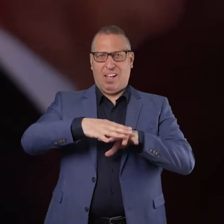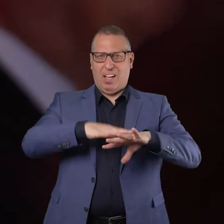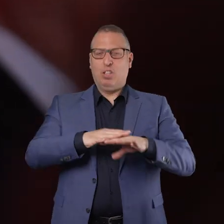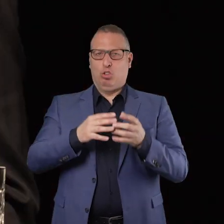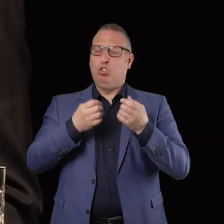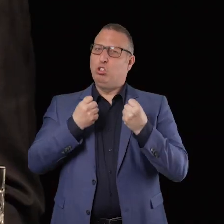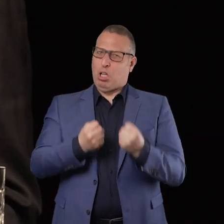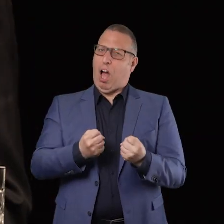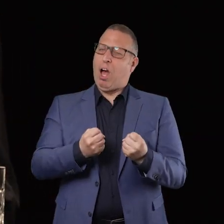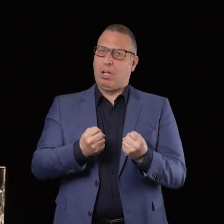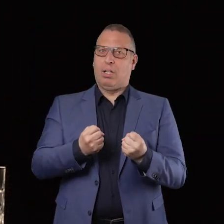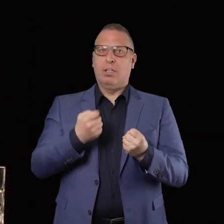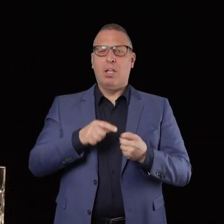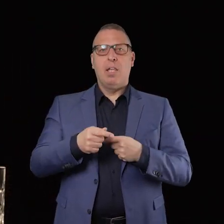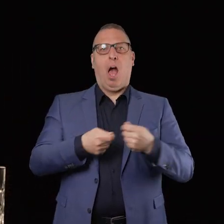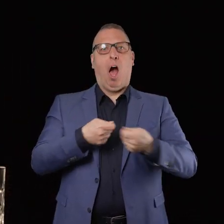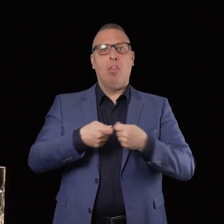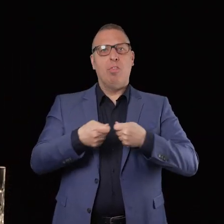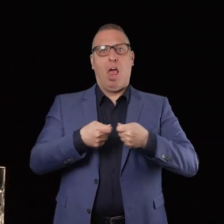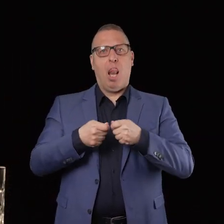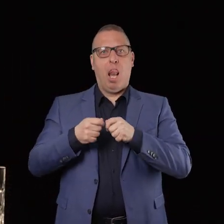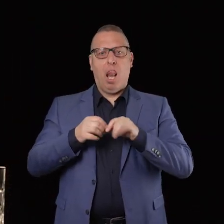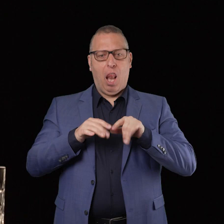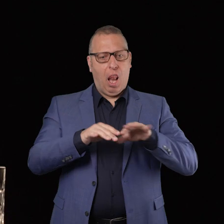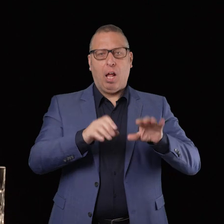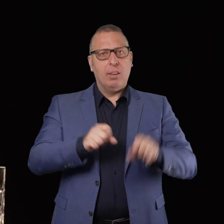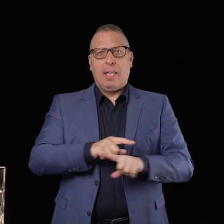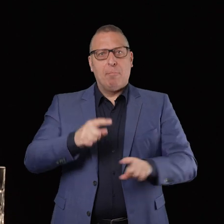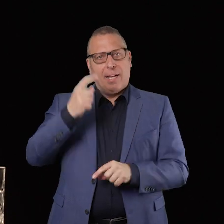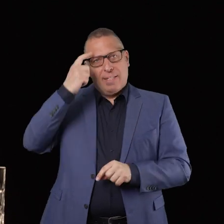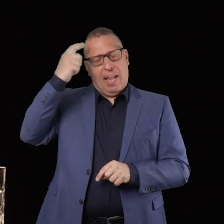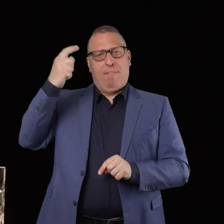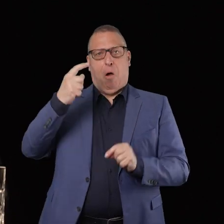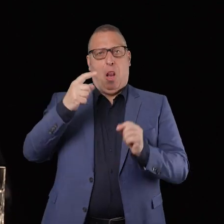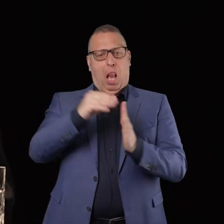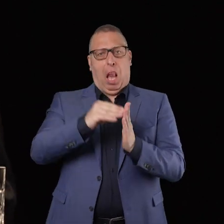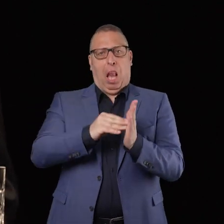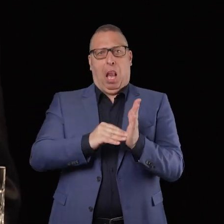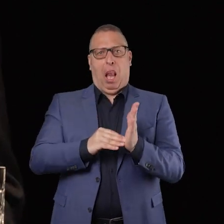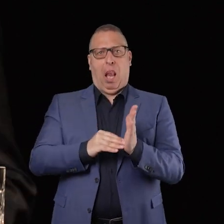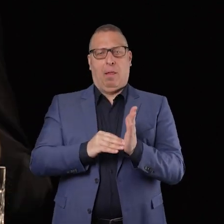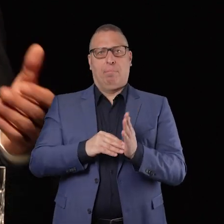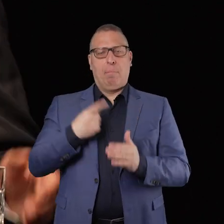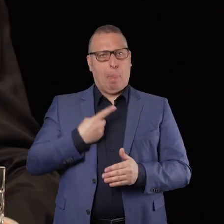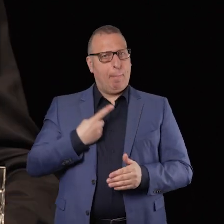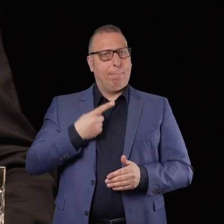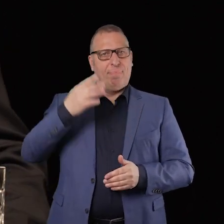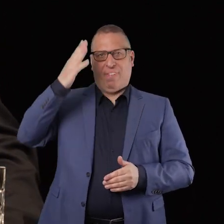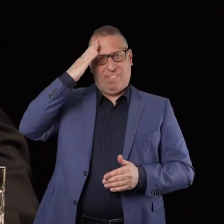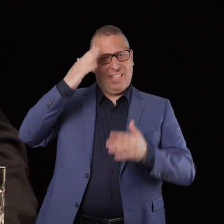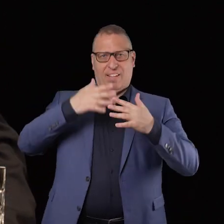eng, dass sich die Handelsströme nicht mehr sinnvoll erfassen lassen. Was wir